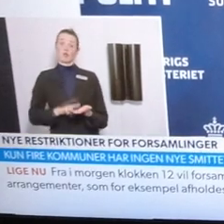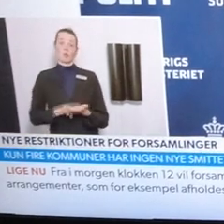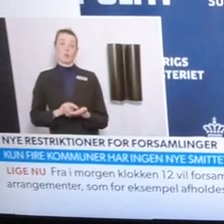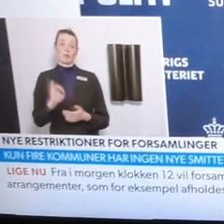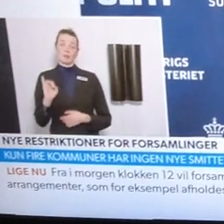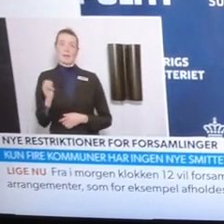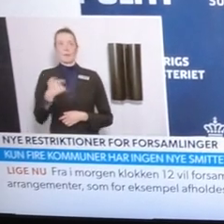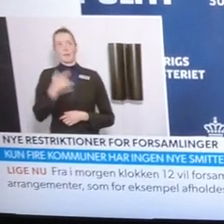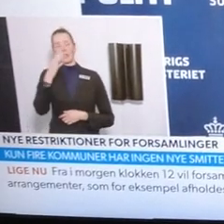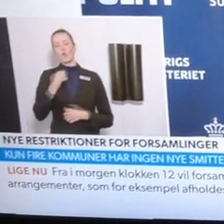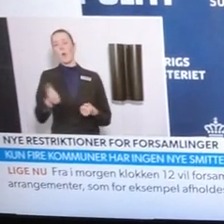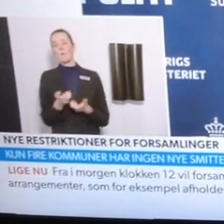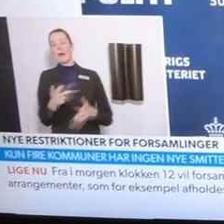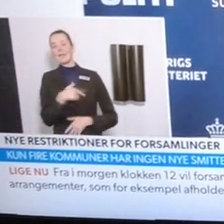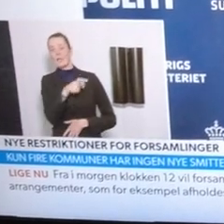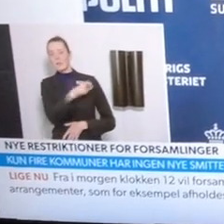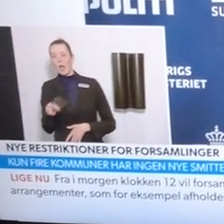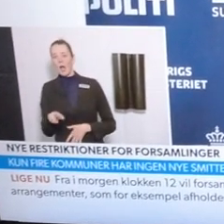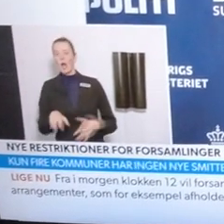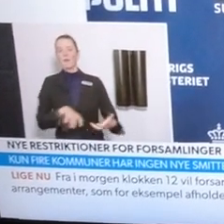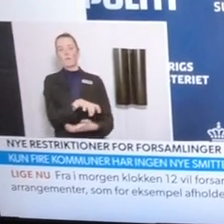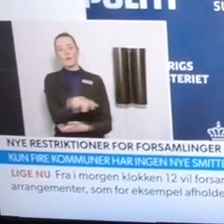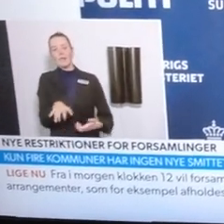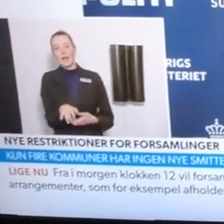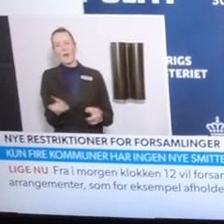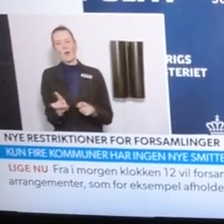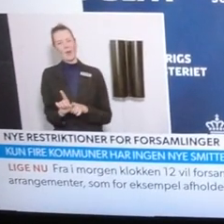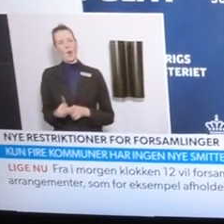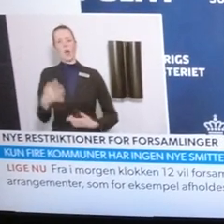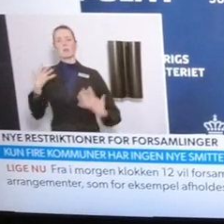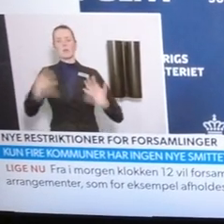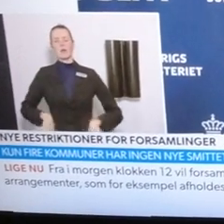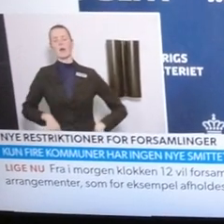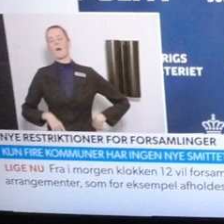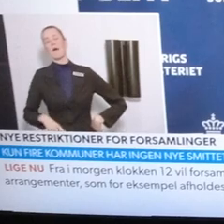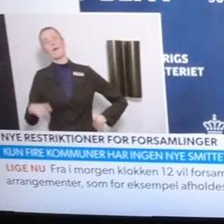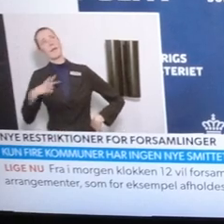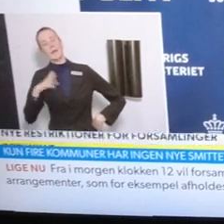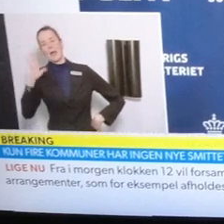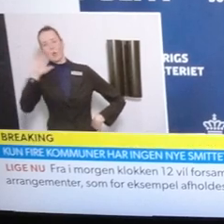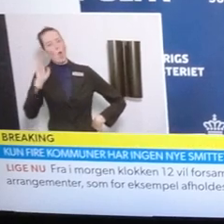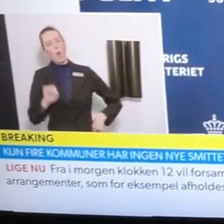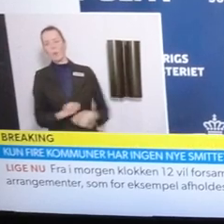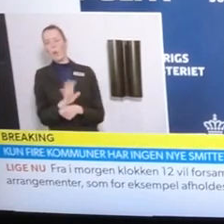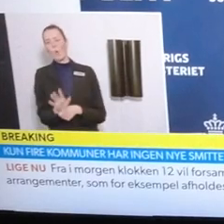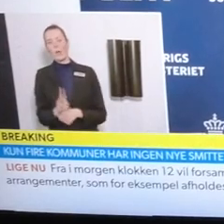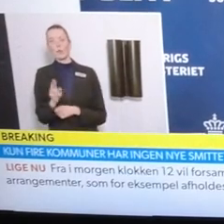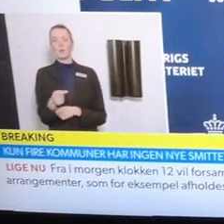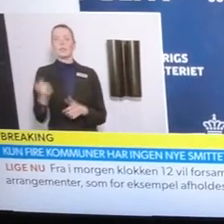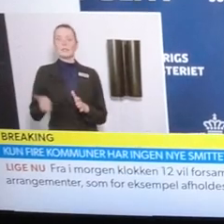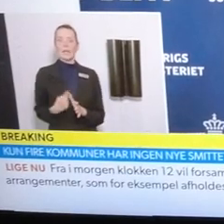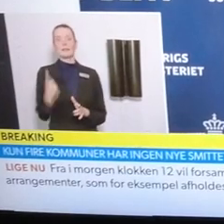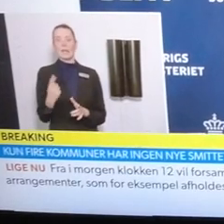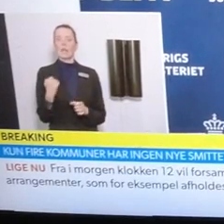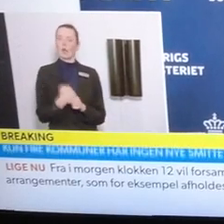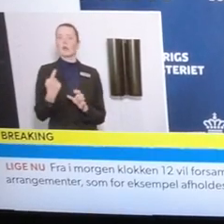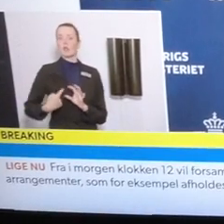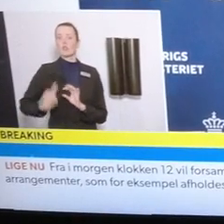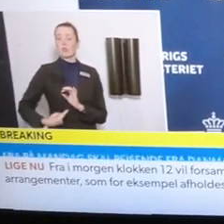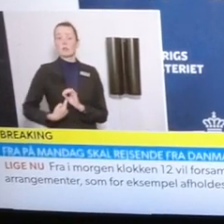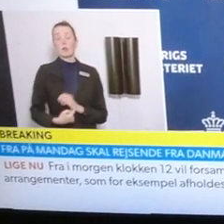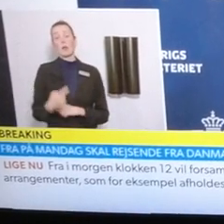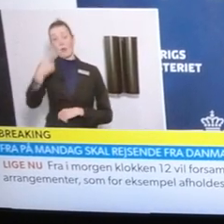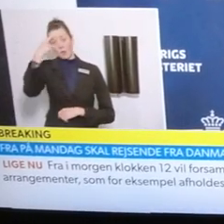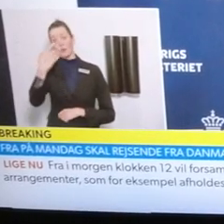som er måske forvirret og i hvert fald også træt af at høre om corona, og nu skal vi indskrænke igen. Det forstår jeg godt. Men vi har en global